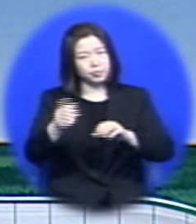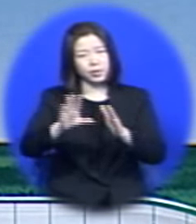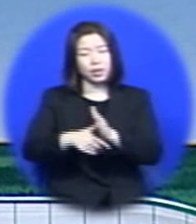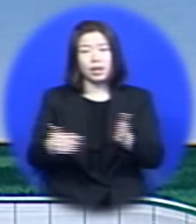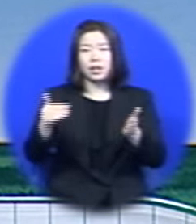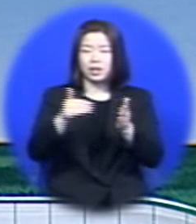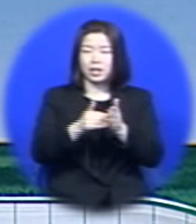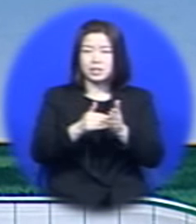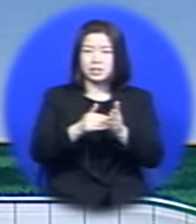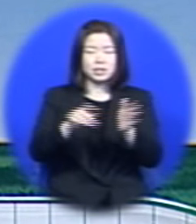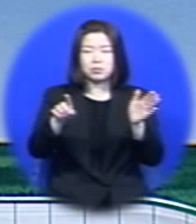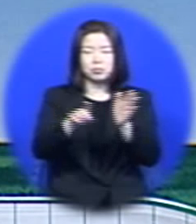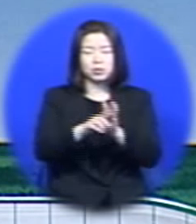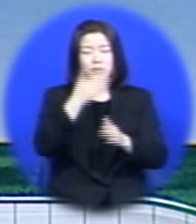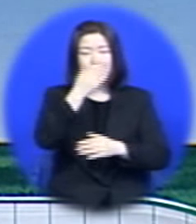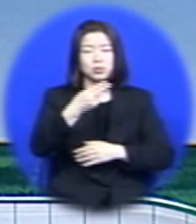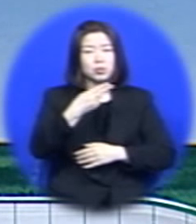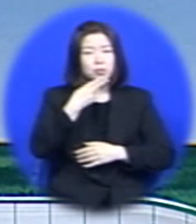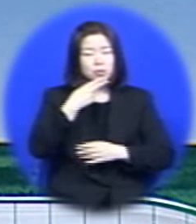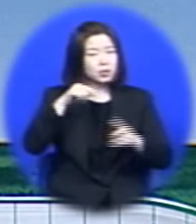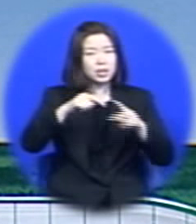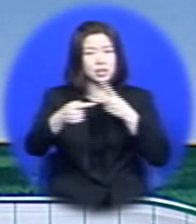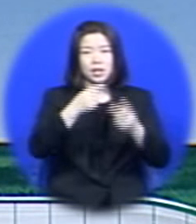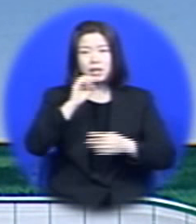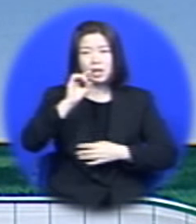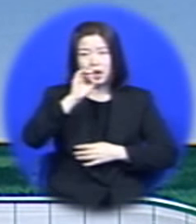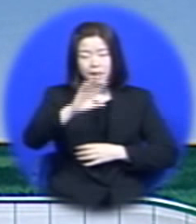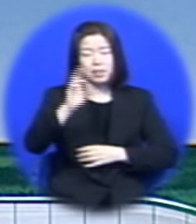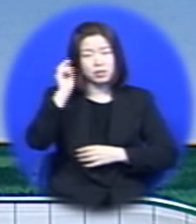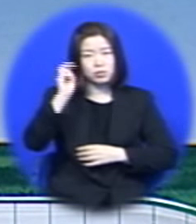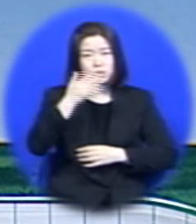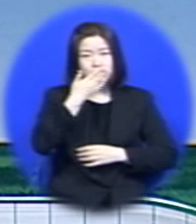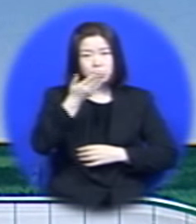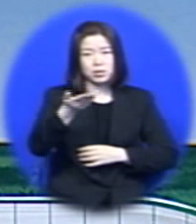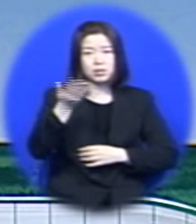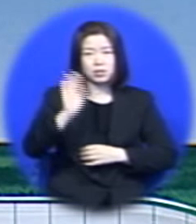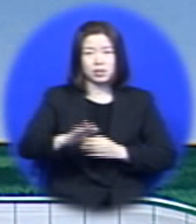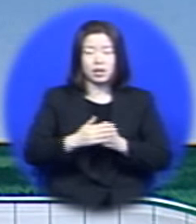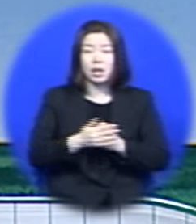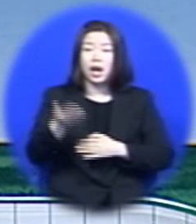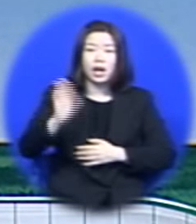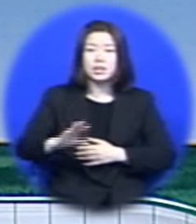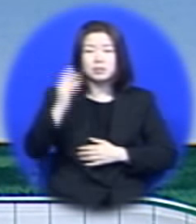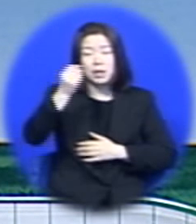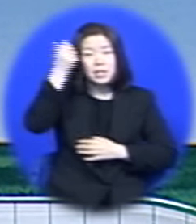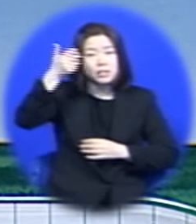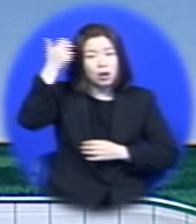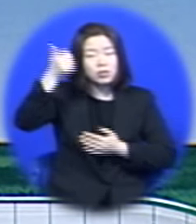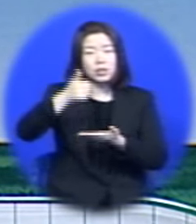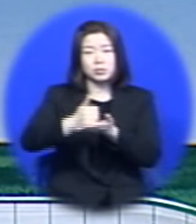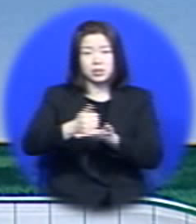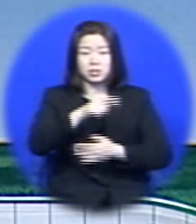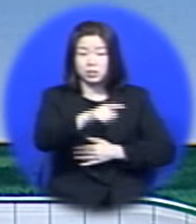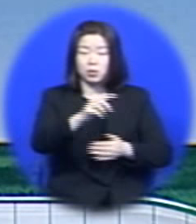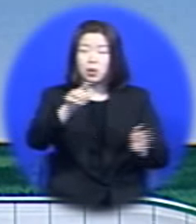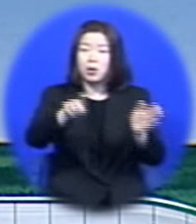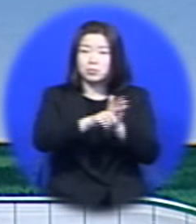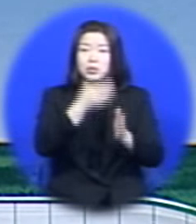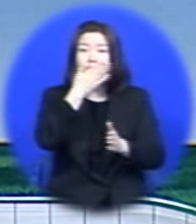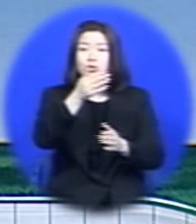되고 믿어지지 않습니다. 근데 성령께서 그게 믿어지게 하세요.